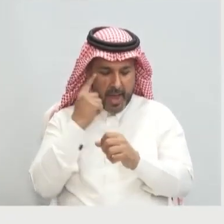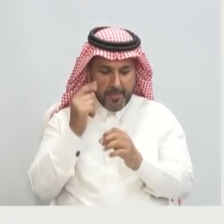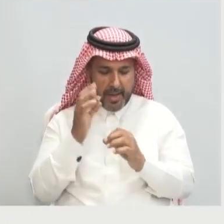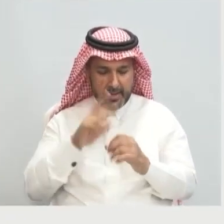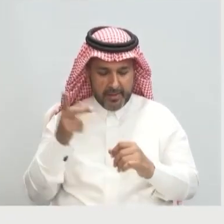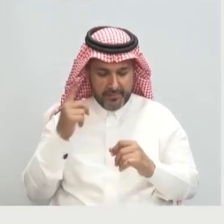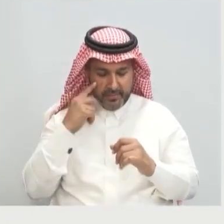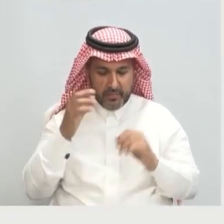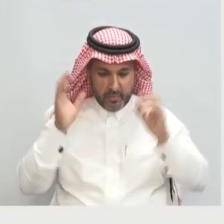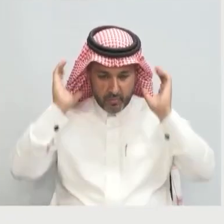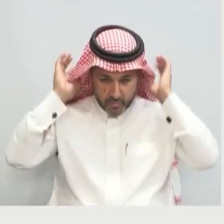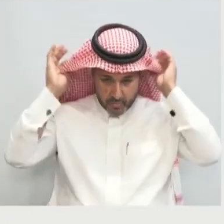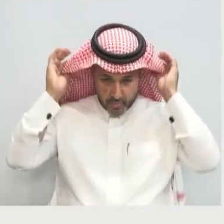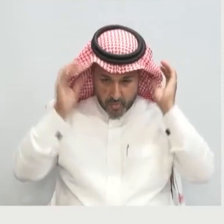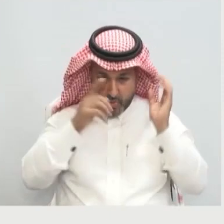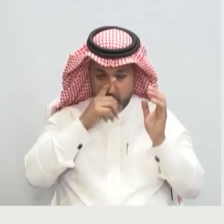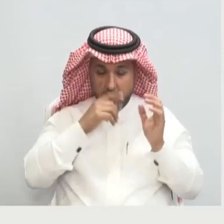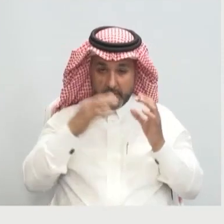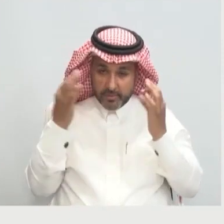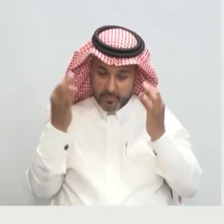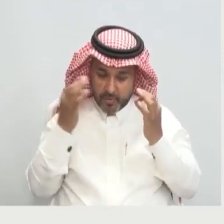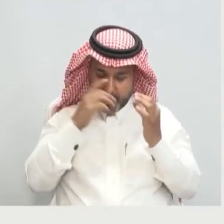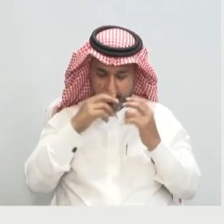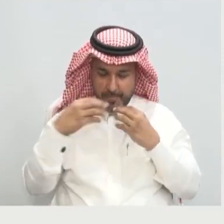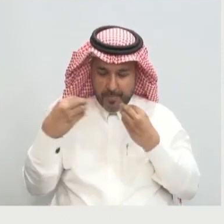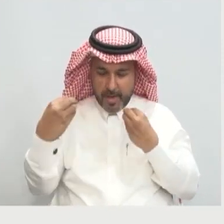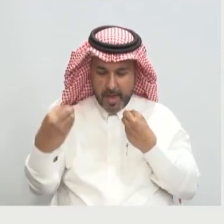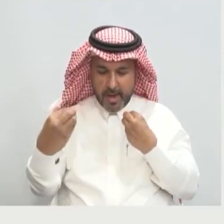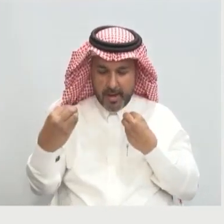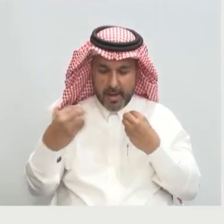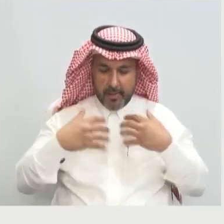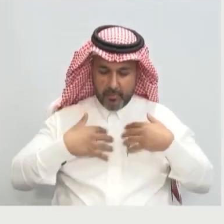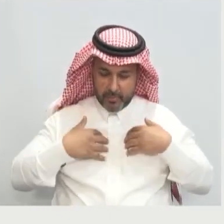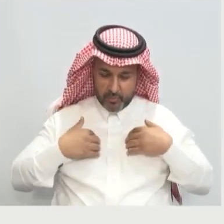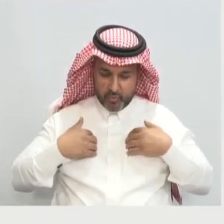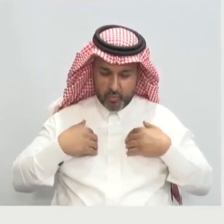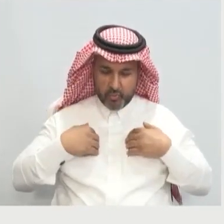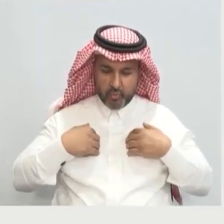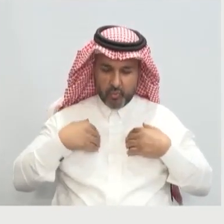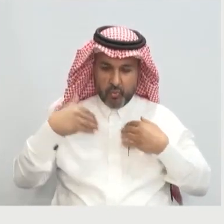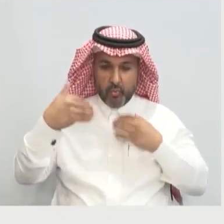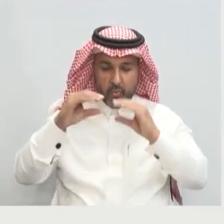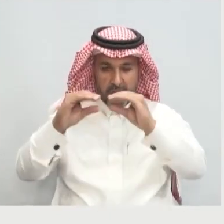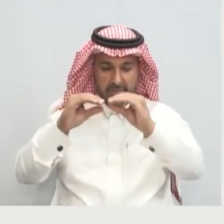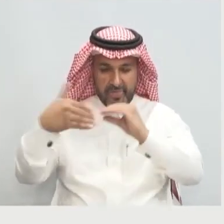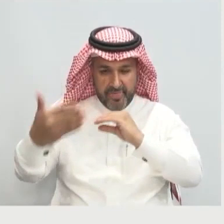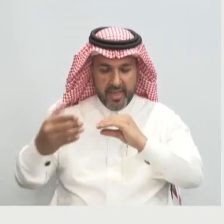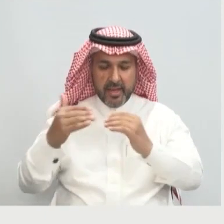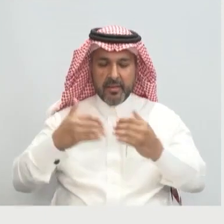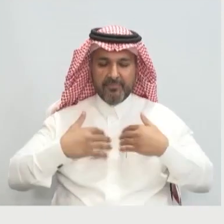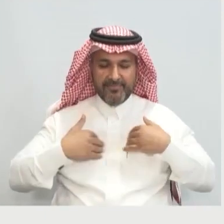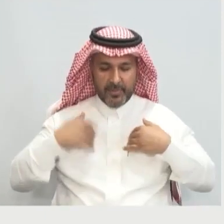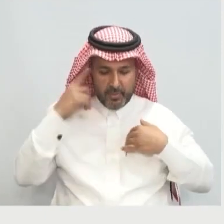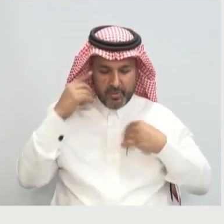لا يقتصر التواصل الناجح فقط الحصول على معلومه او الحصول على ما تريد بل يتعداه لضمان ان